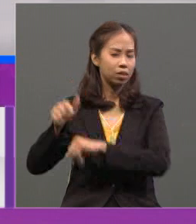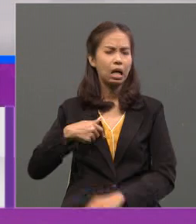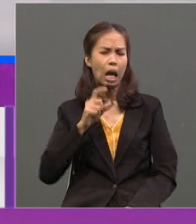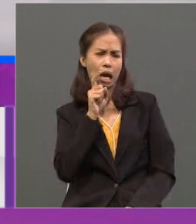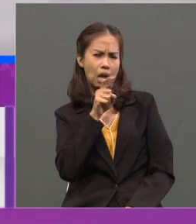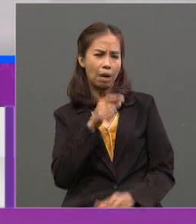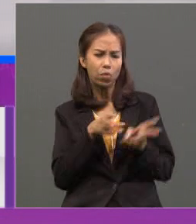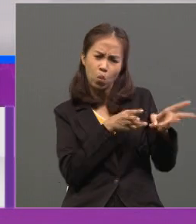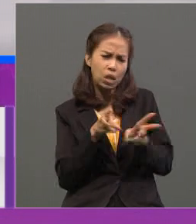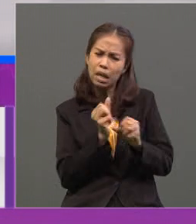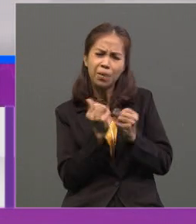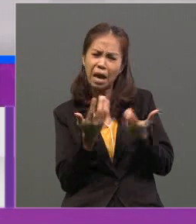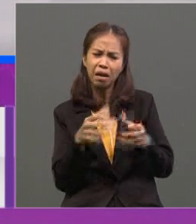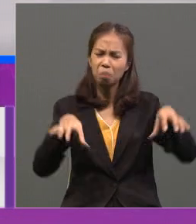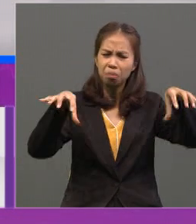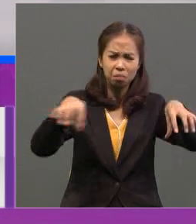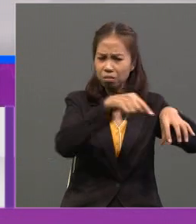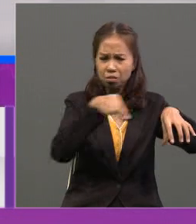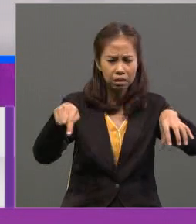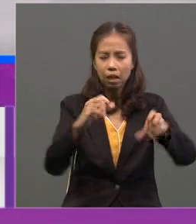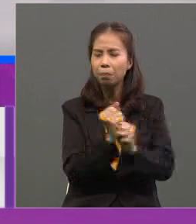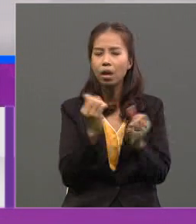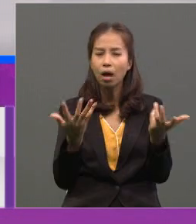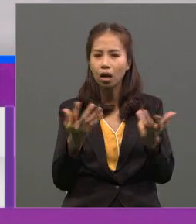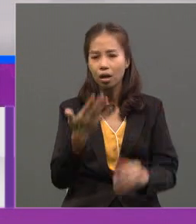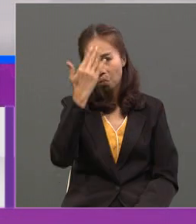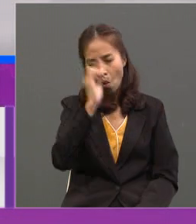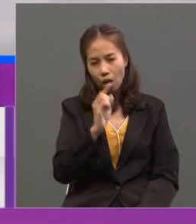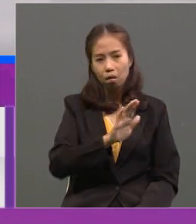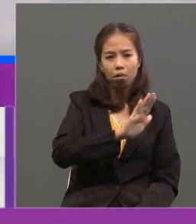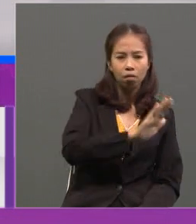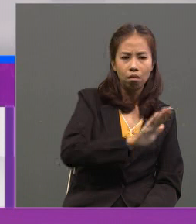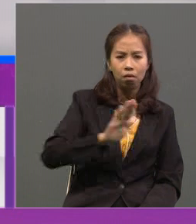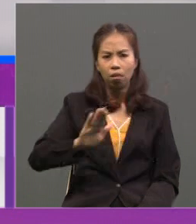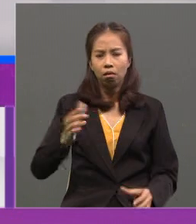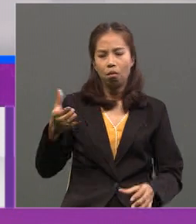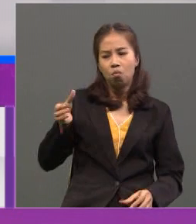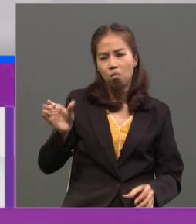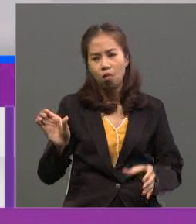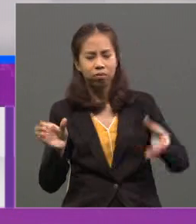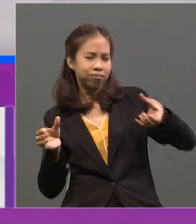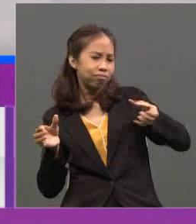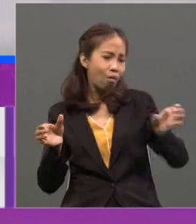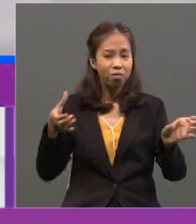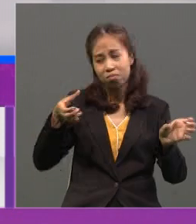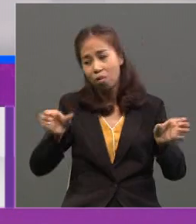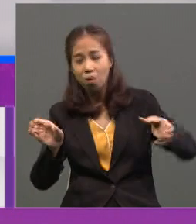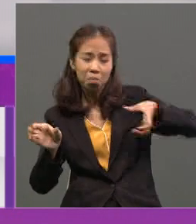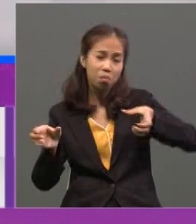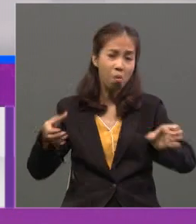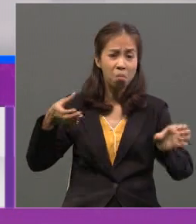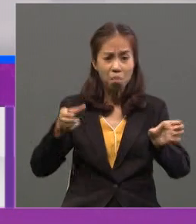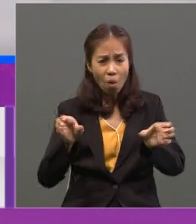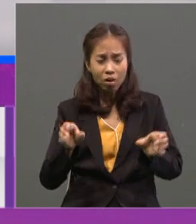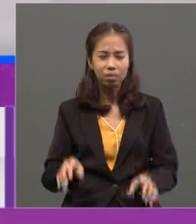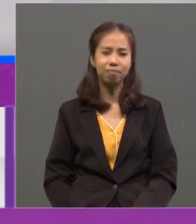หาทางออกใหกเด็กนักเรีนทั้งสองฝังยัไบเพราวาต่เี้ต่างฝาย tonight็ต่างพอต์ใน Social Mediaต่างฝายก็ต่างมี